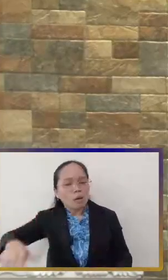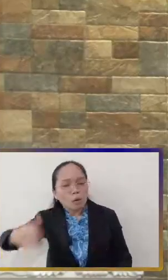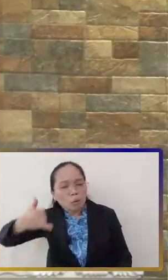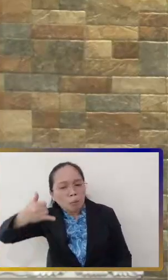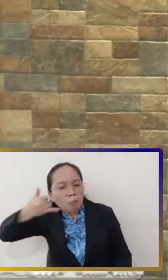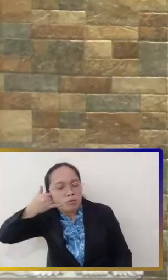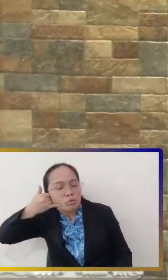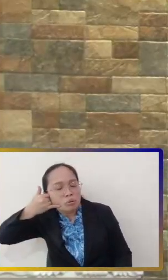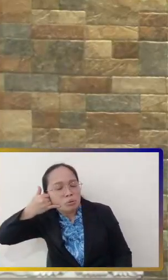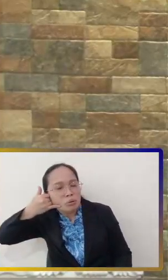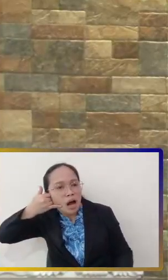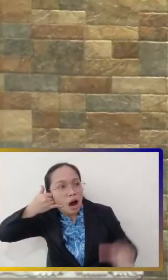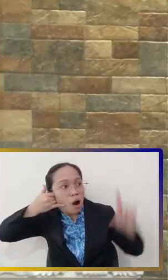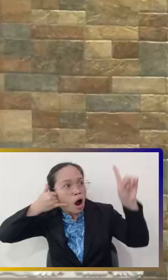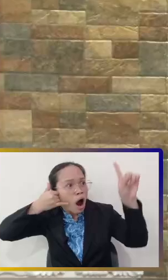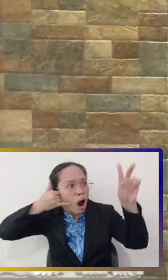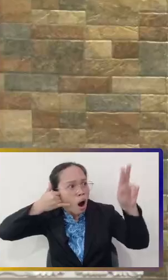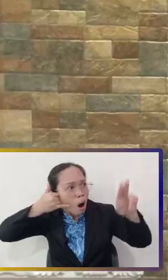oras.